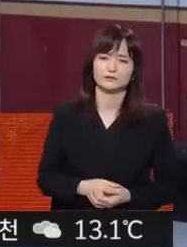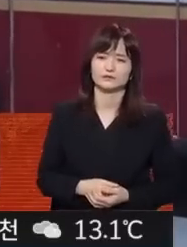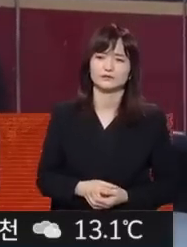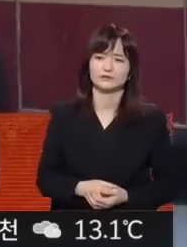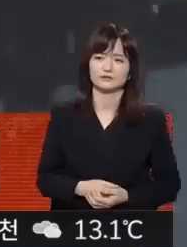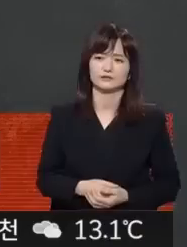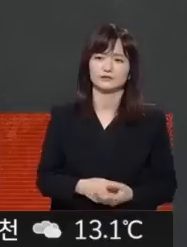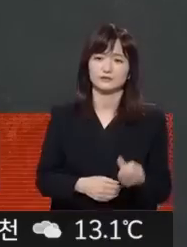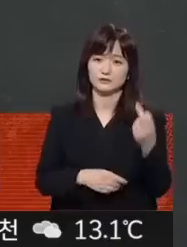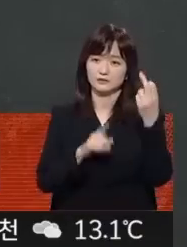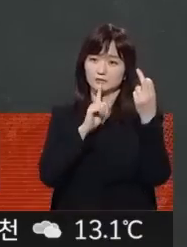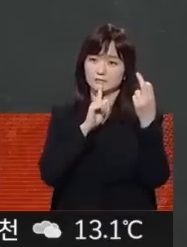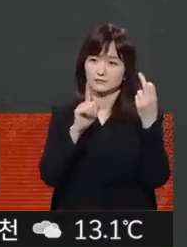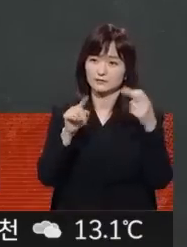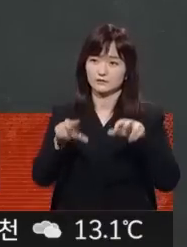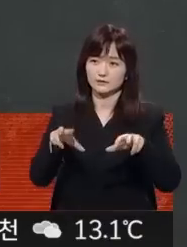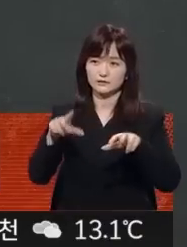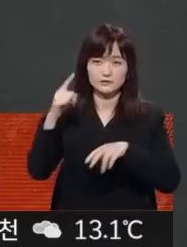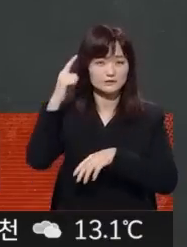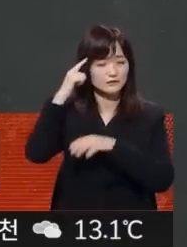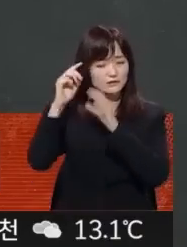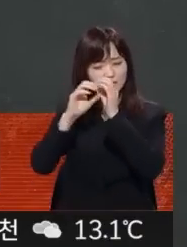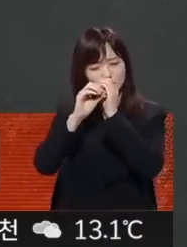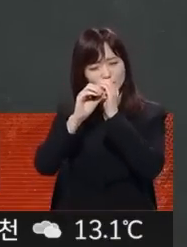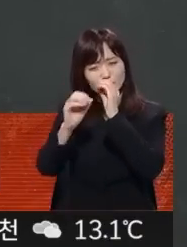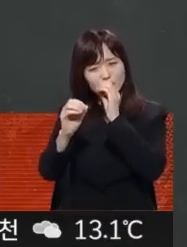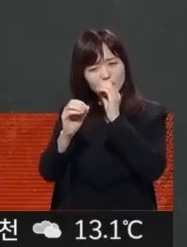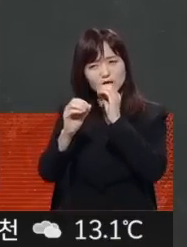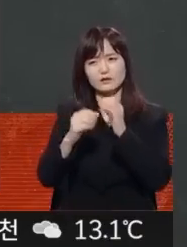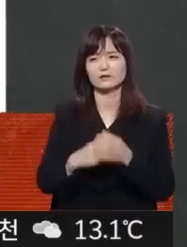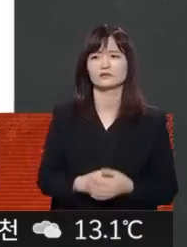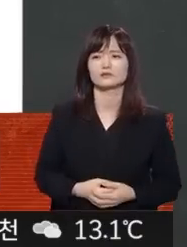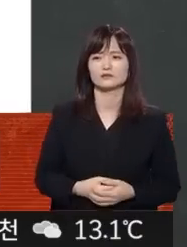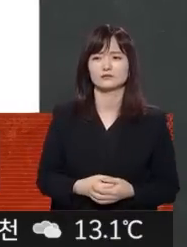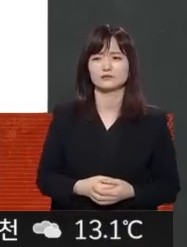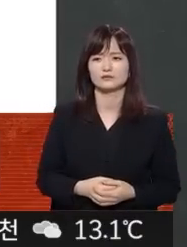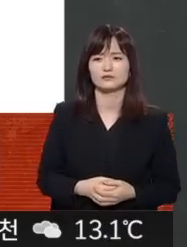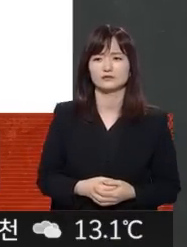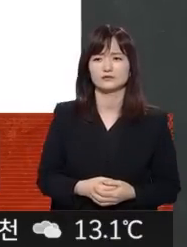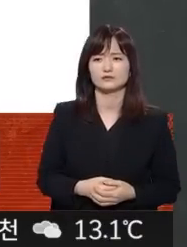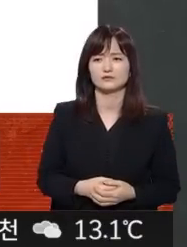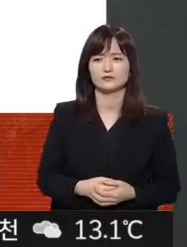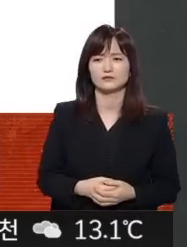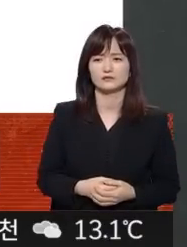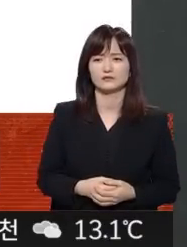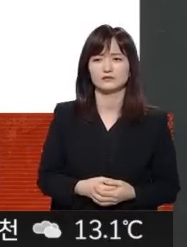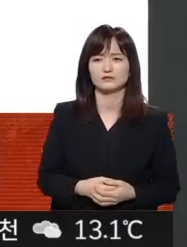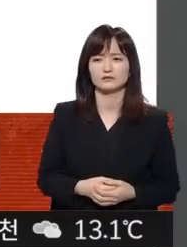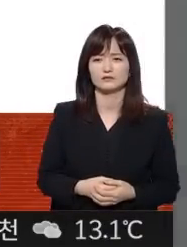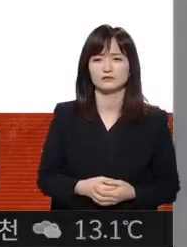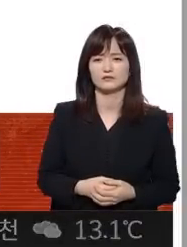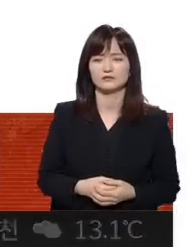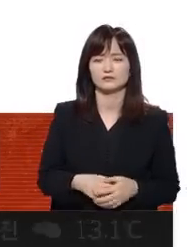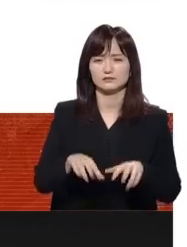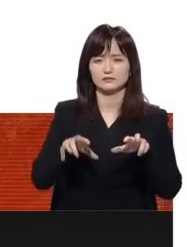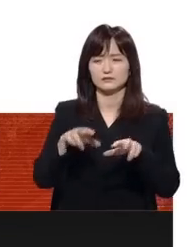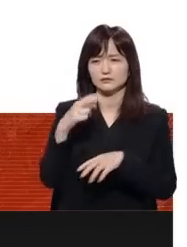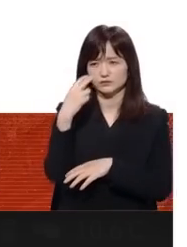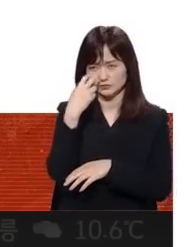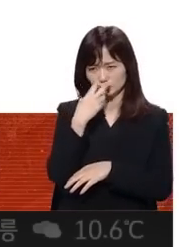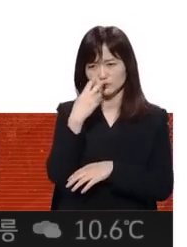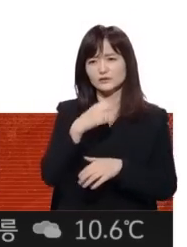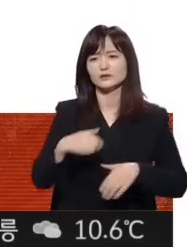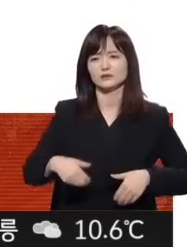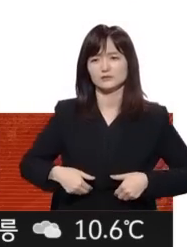좀 형의 또 얘기에 따르면 지금 의식 불명 상태다라고 지금 밝힌 그런 상황입니다이 현재 지금 수사도 좀 해야